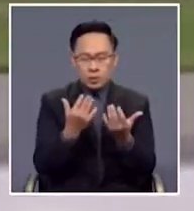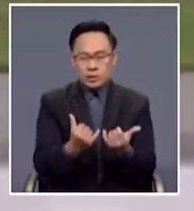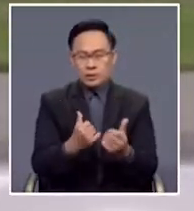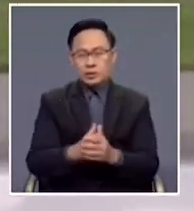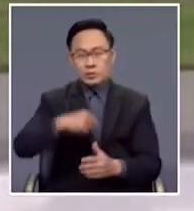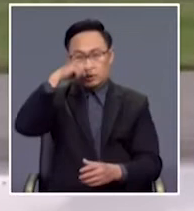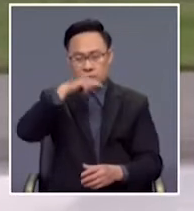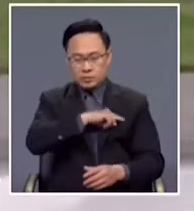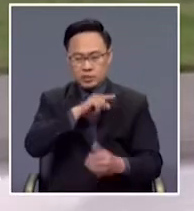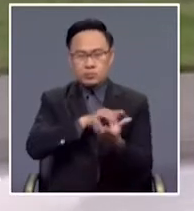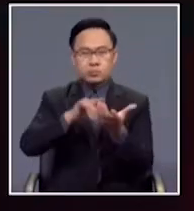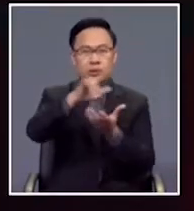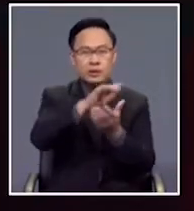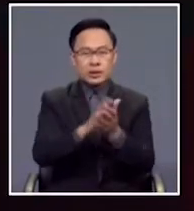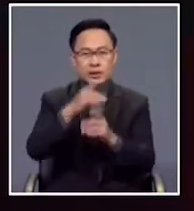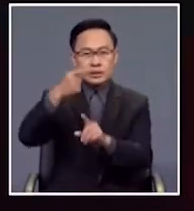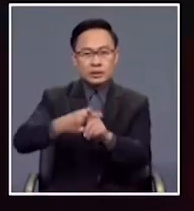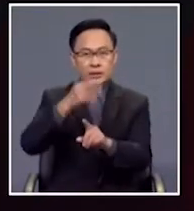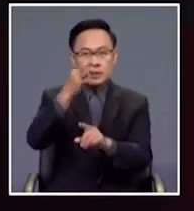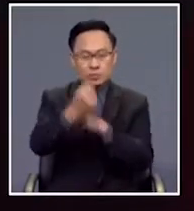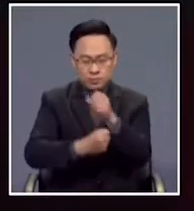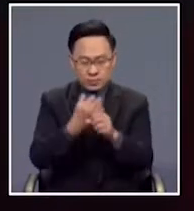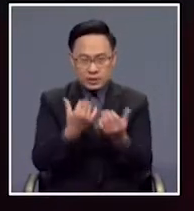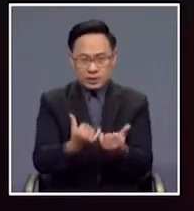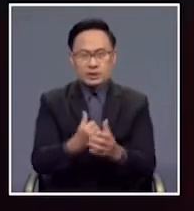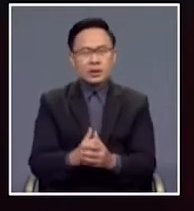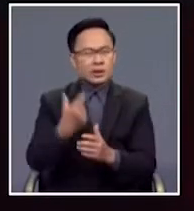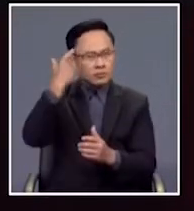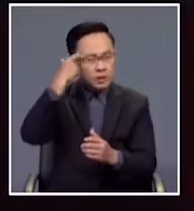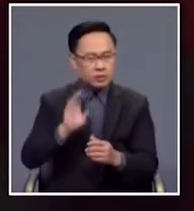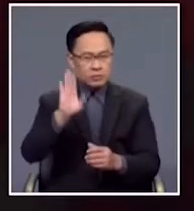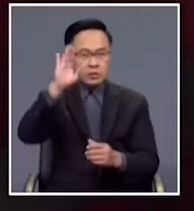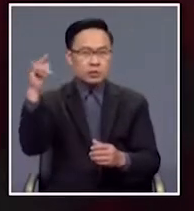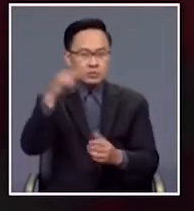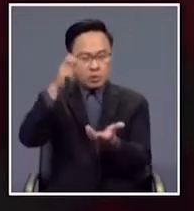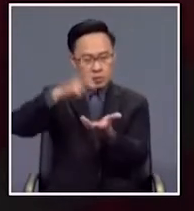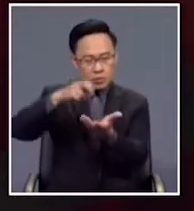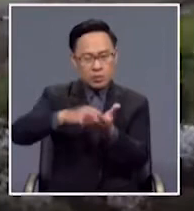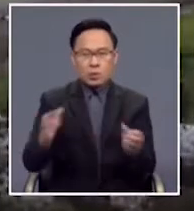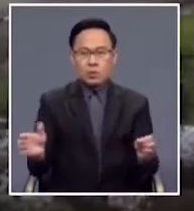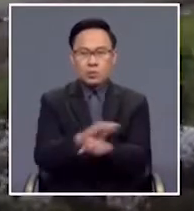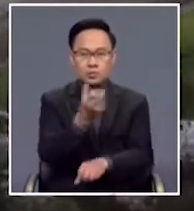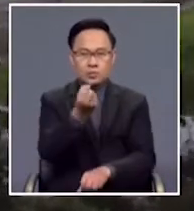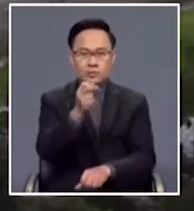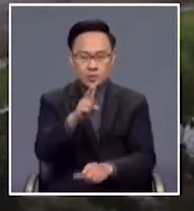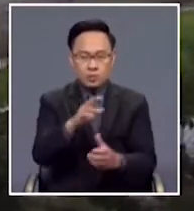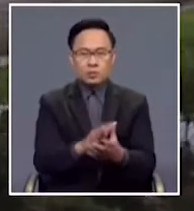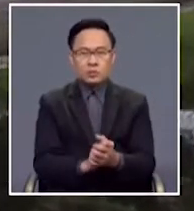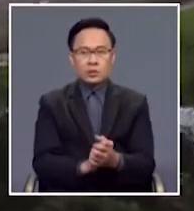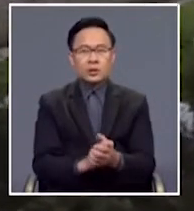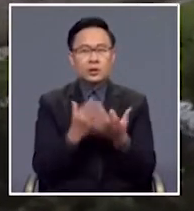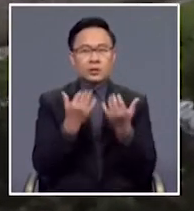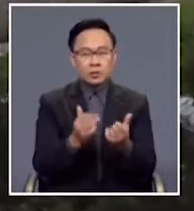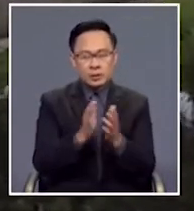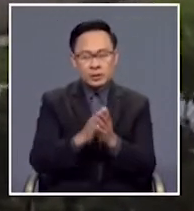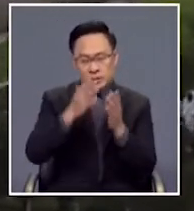ทยทั้งหมดภายในเดือนกันยายนปีนี้คาดว่าจะได้ใบรับรองเพิ่มเป็น12สายการบินส่วนที่เหลือก็จะตรว